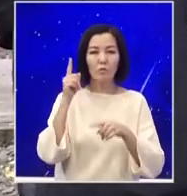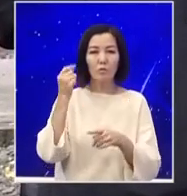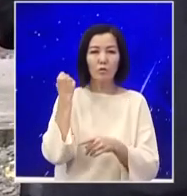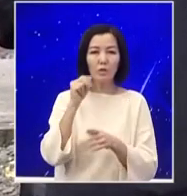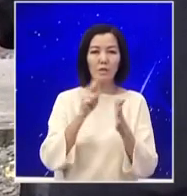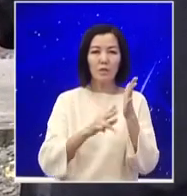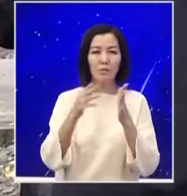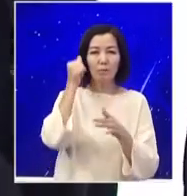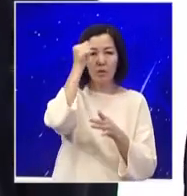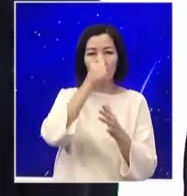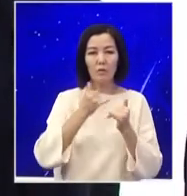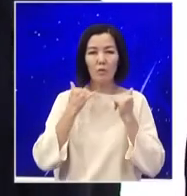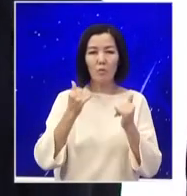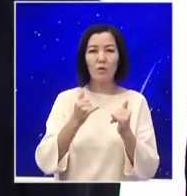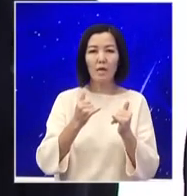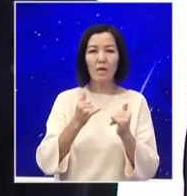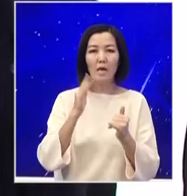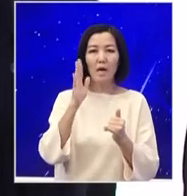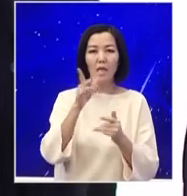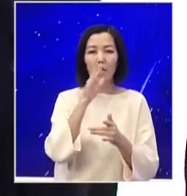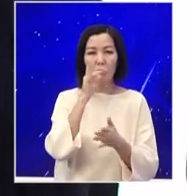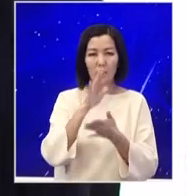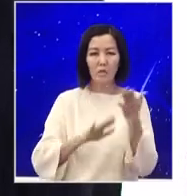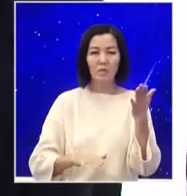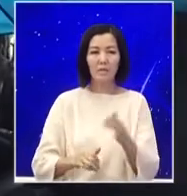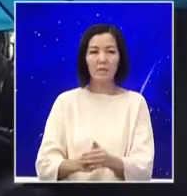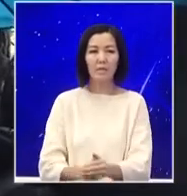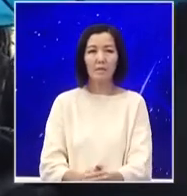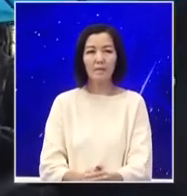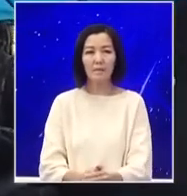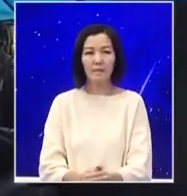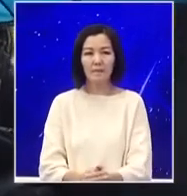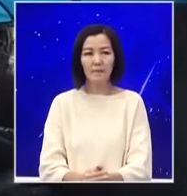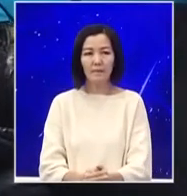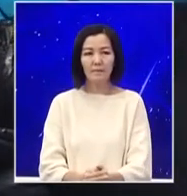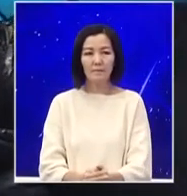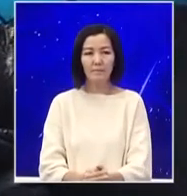жылдығына орай қолға алынған шара алдағы уақытта да жалғасады.